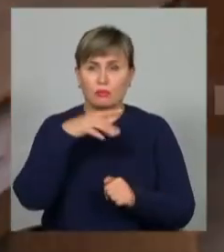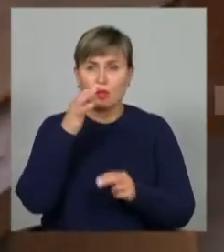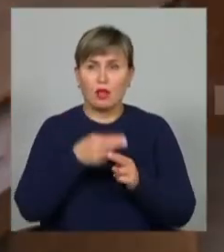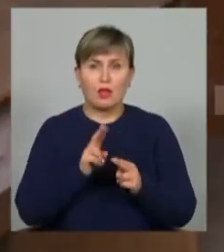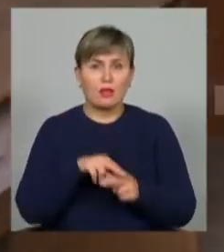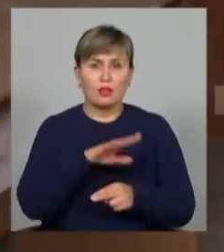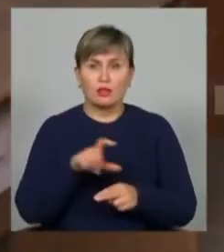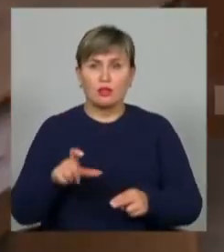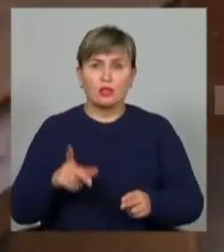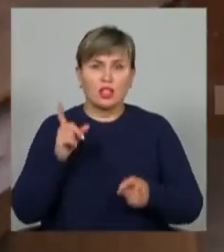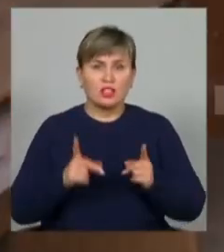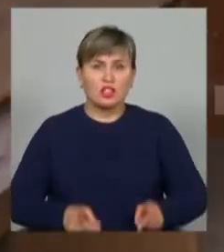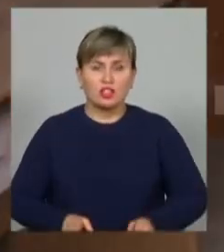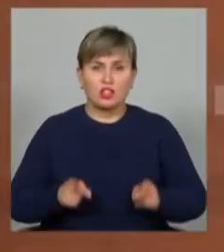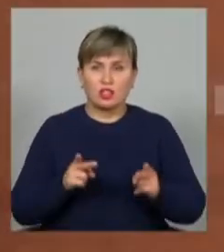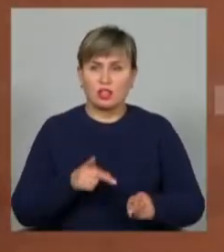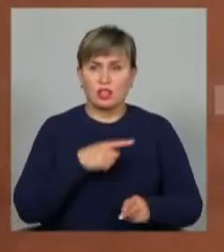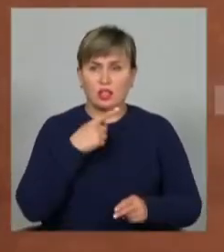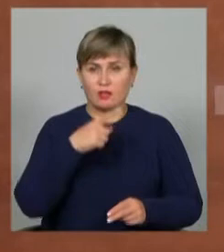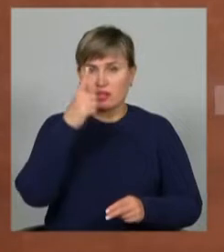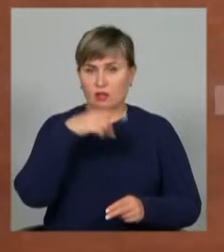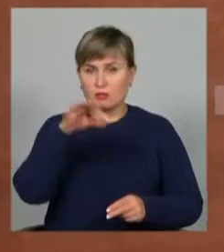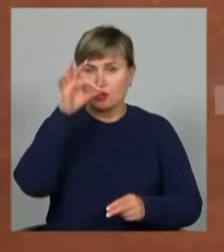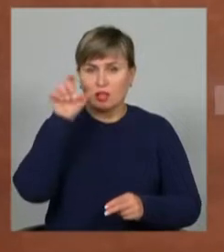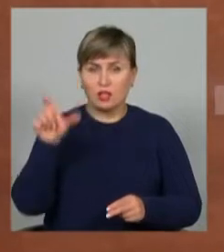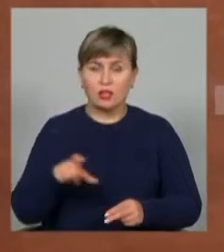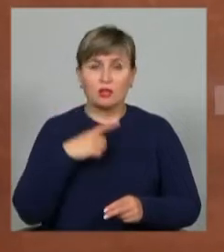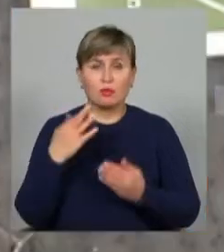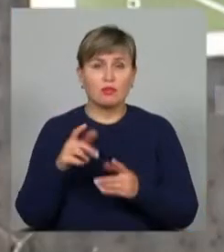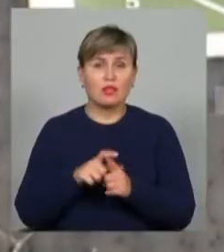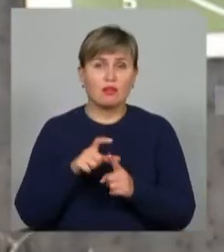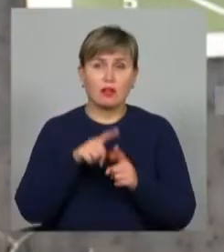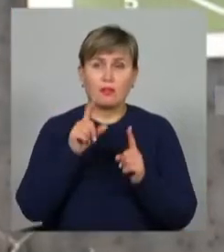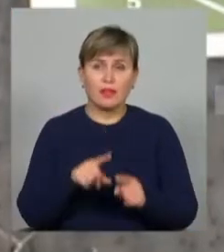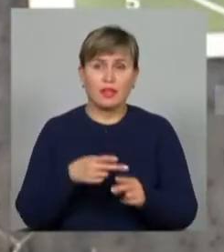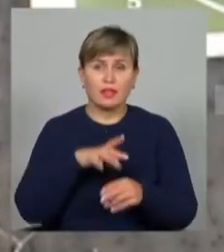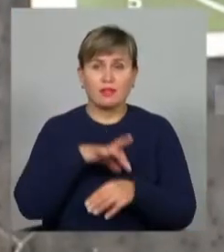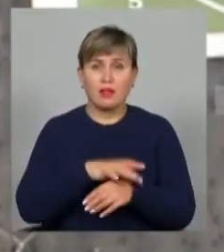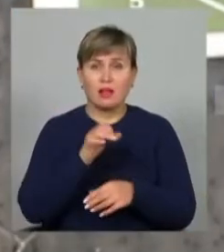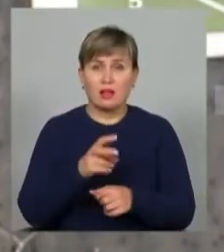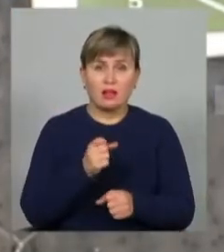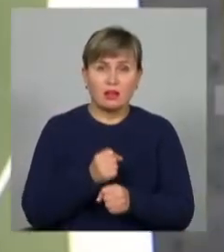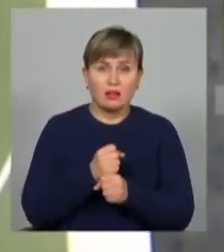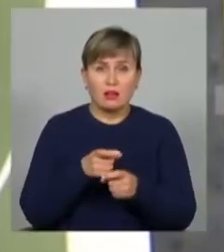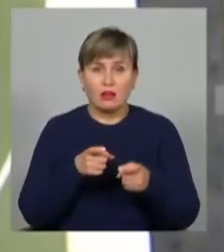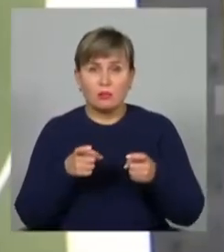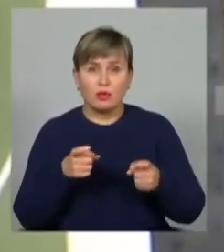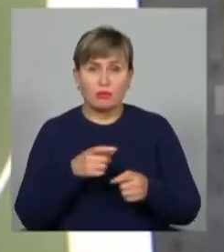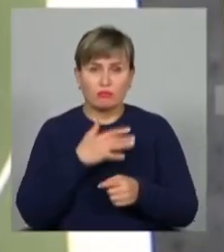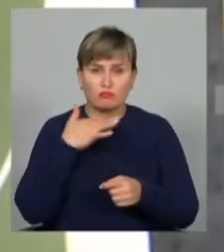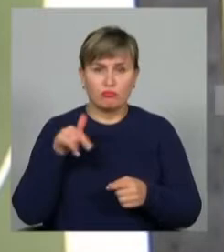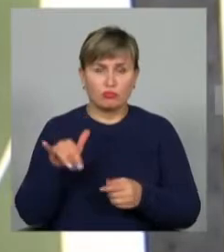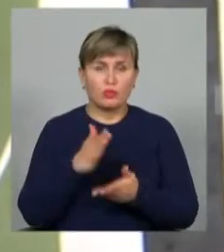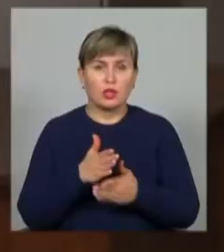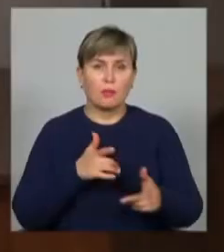а настоящие террористы, считает сотрудник полиции Жандос Нурлкешев. По его словам, даже тот факт, как они обращались с оружием, многое говорит об